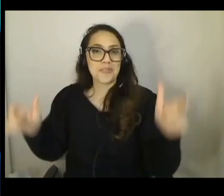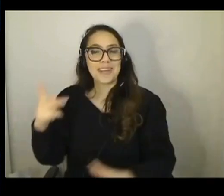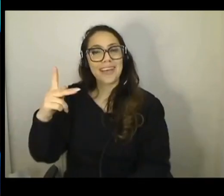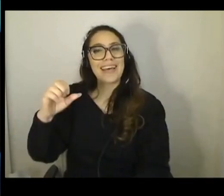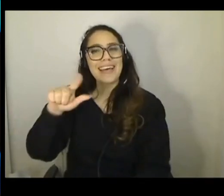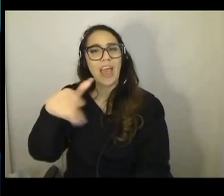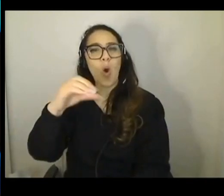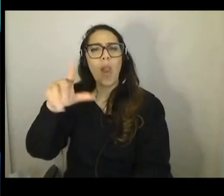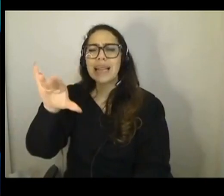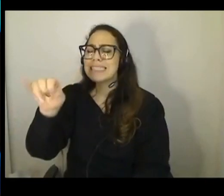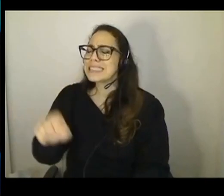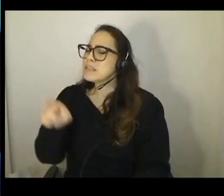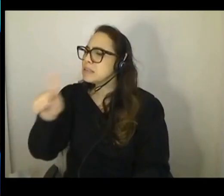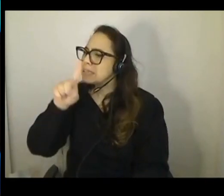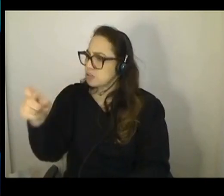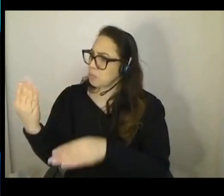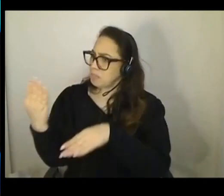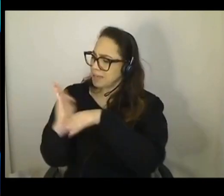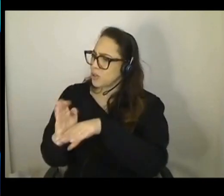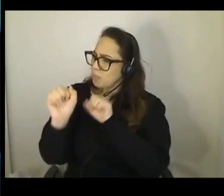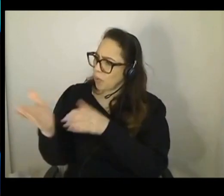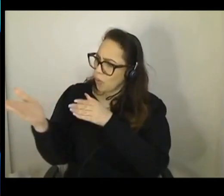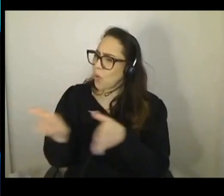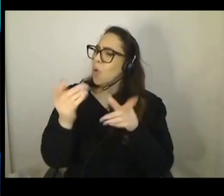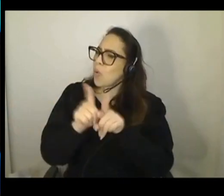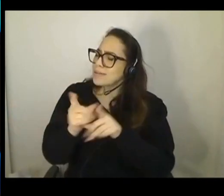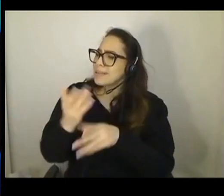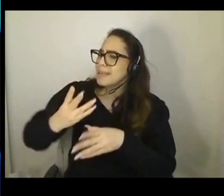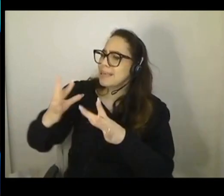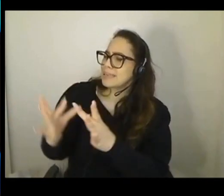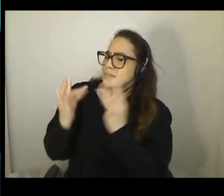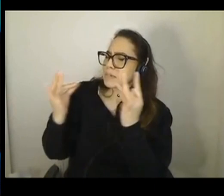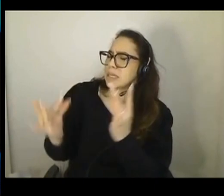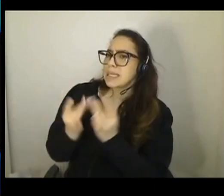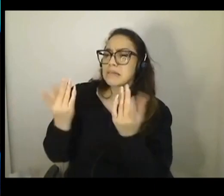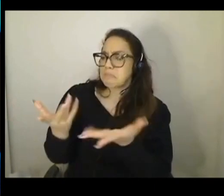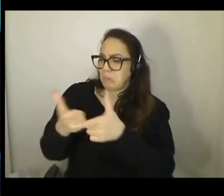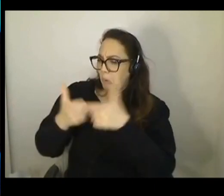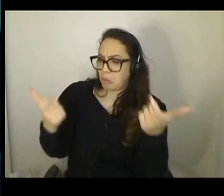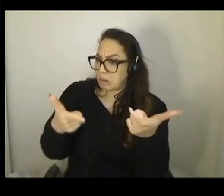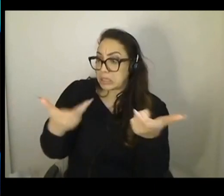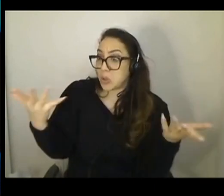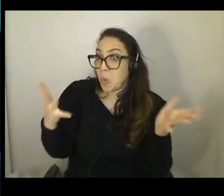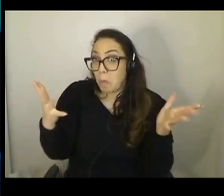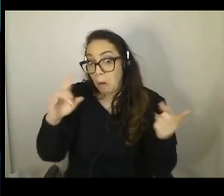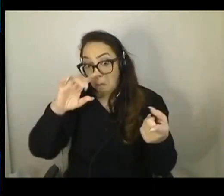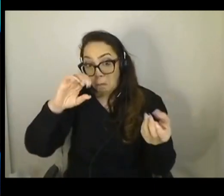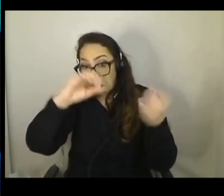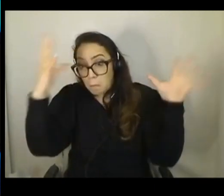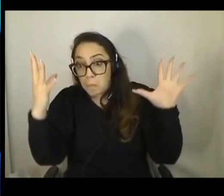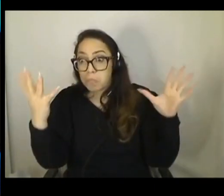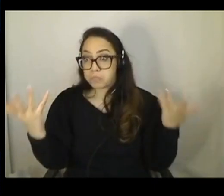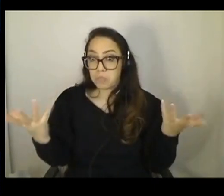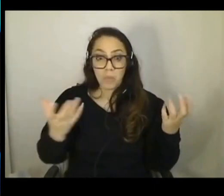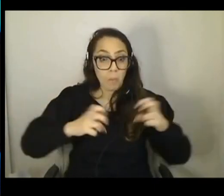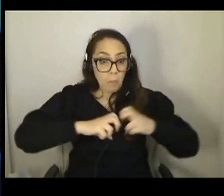pourriez simplement, en vous présentant, nous expliquer comment Keolis envisage les questions d'intermodalité, comment est-ce